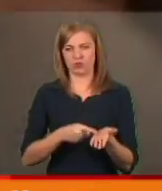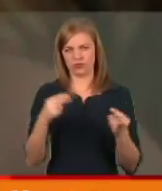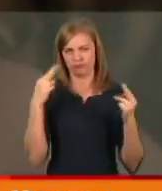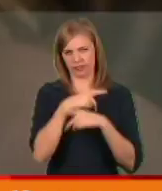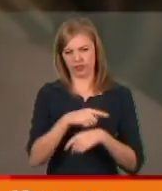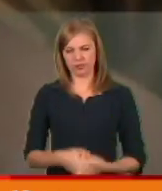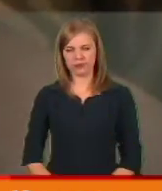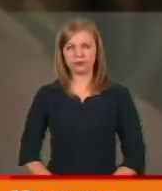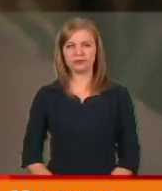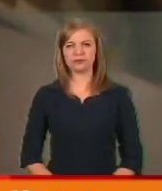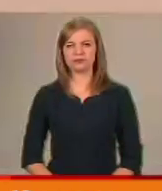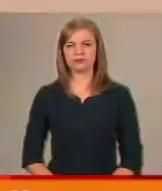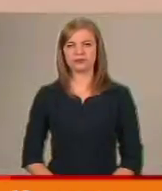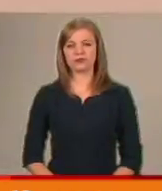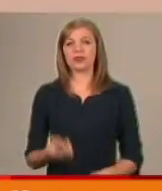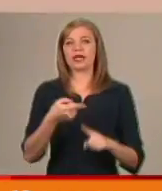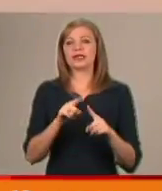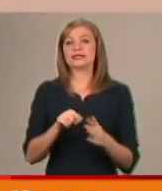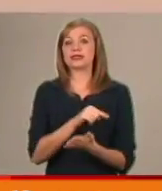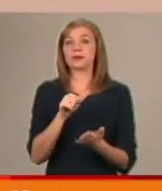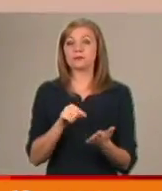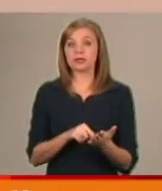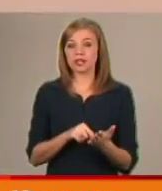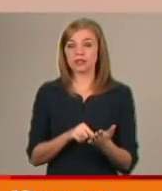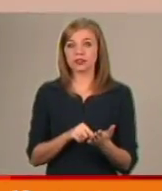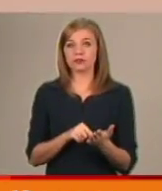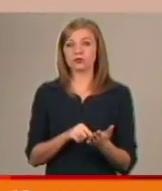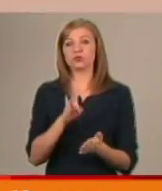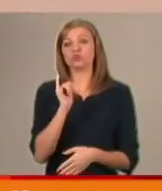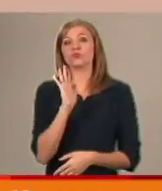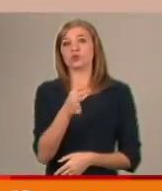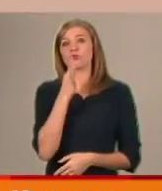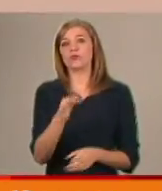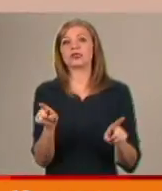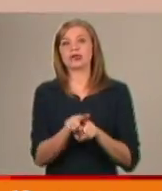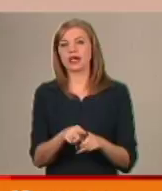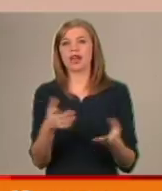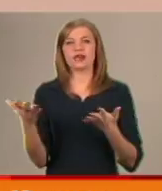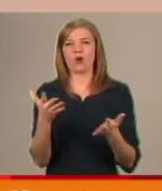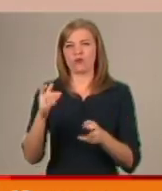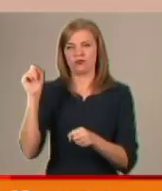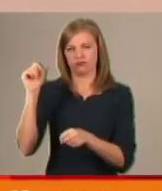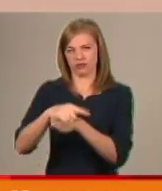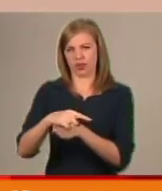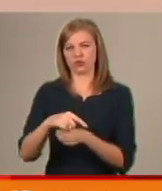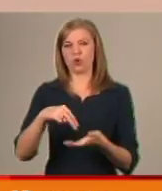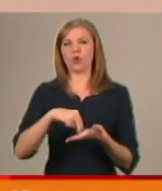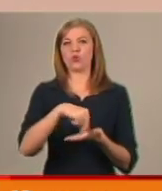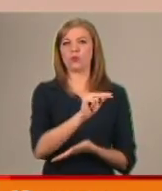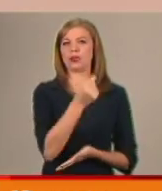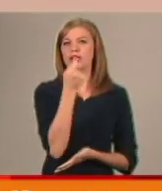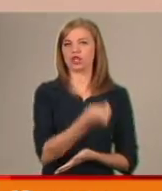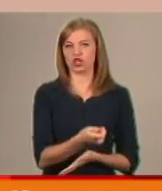неналежними. Це питання, ну, будемо говорити так, якогось заказного розстрілу. Купили